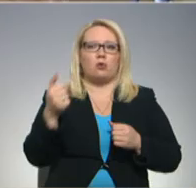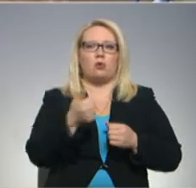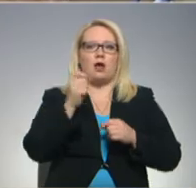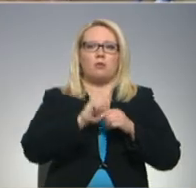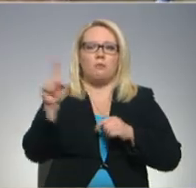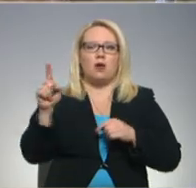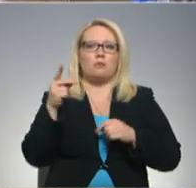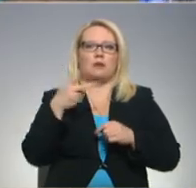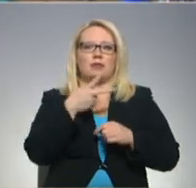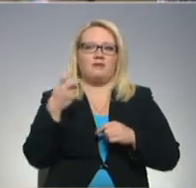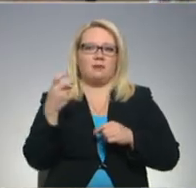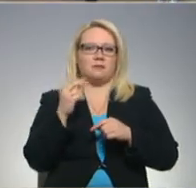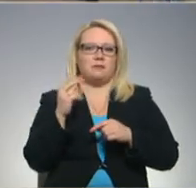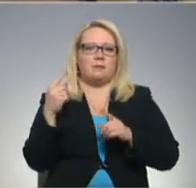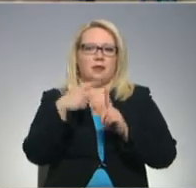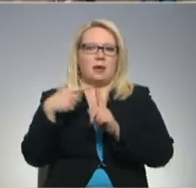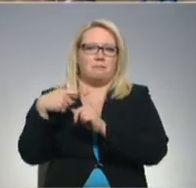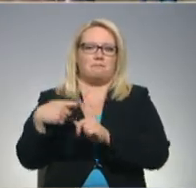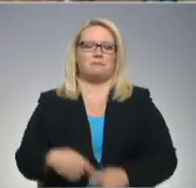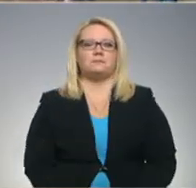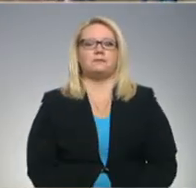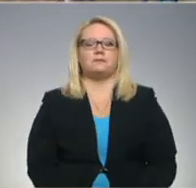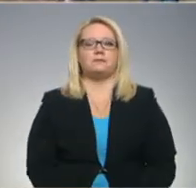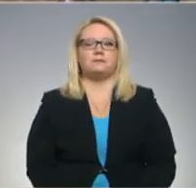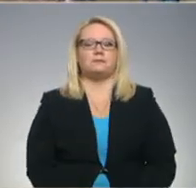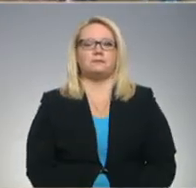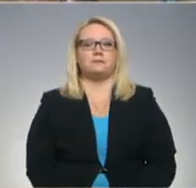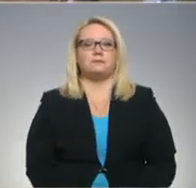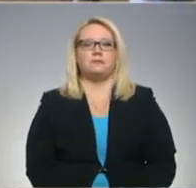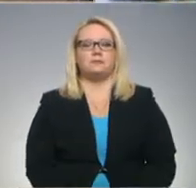aptuveni 200. Sandra Lētāne, Andris Pāns, TV Spektrs.